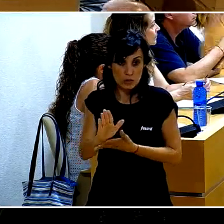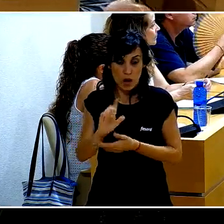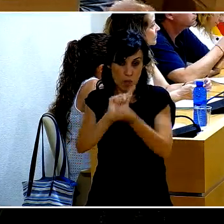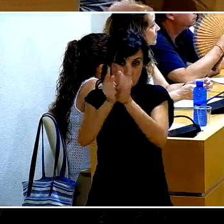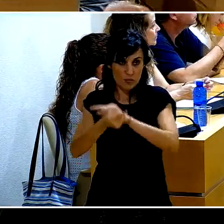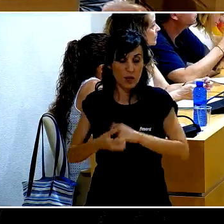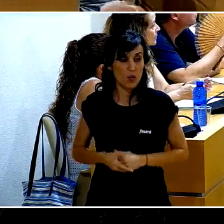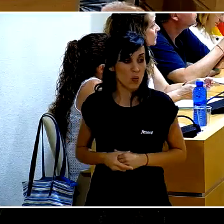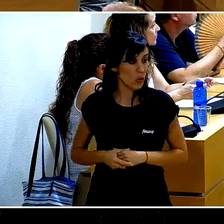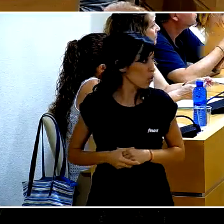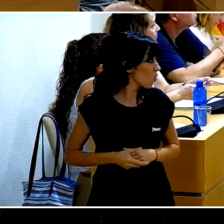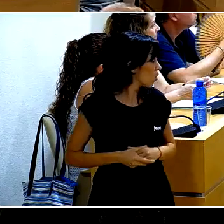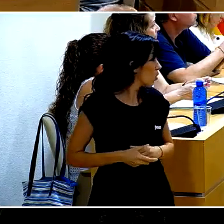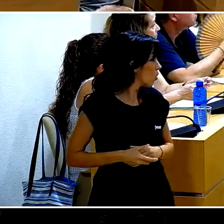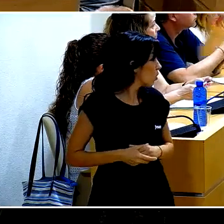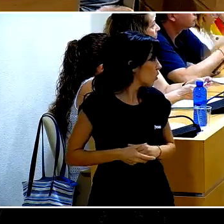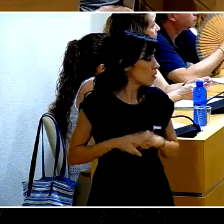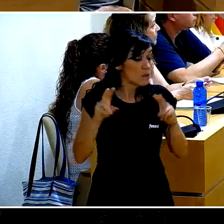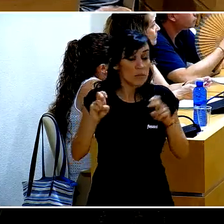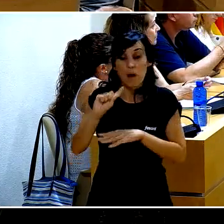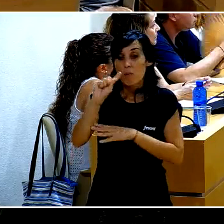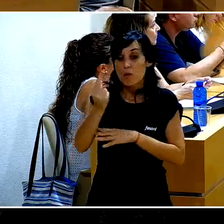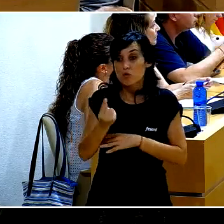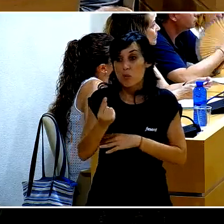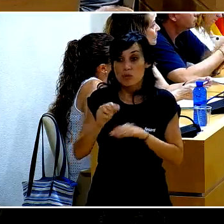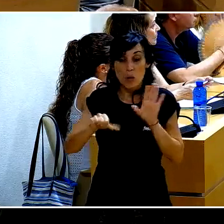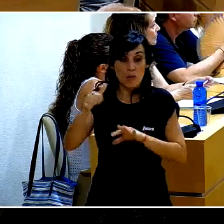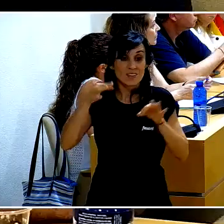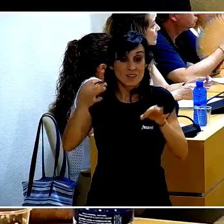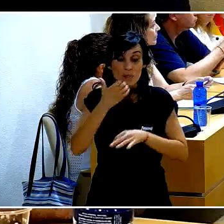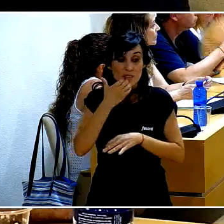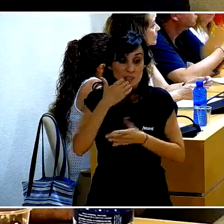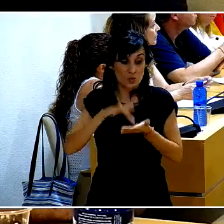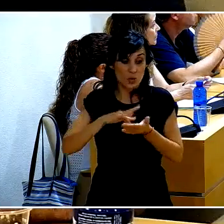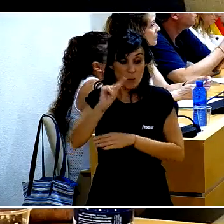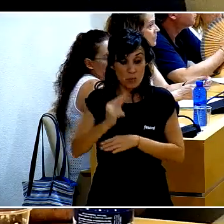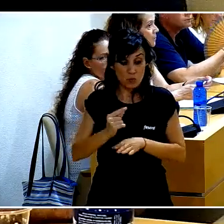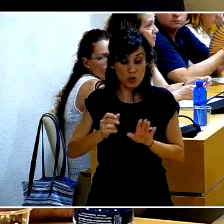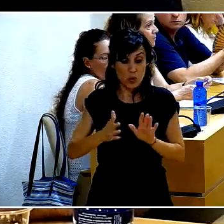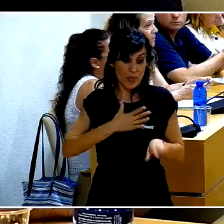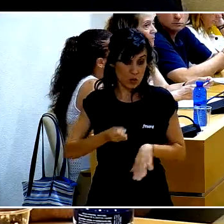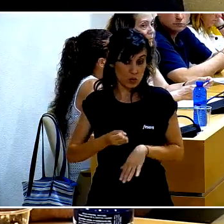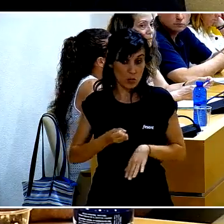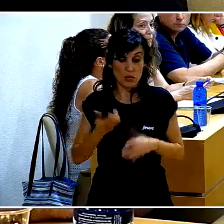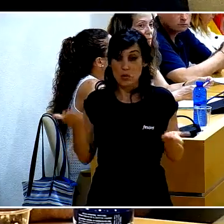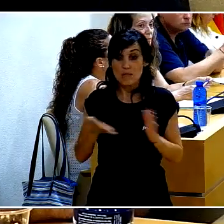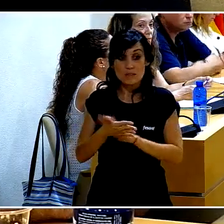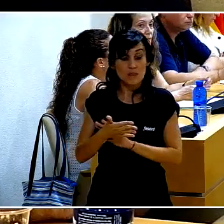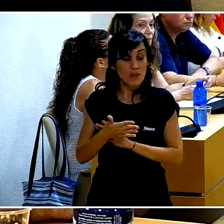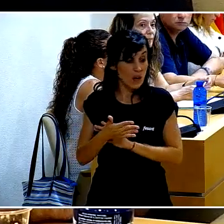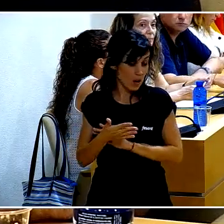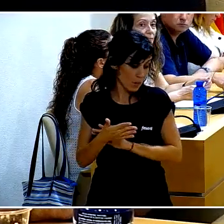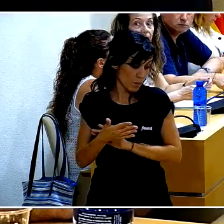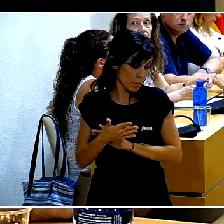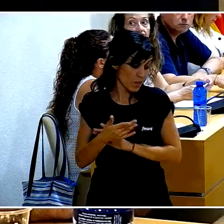modificació. Les bases d'execució del pressupost s'aproven sempre quan aprovem el pressupost de l'Ajuntament. En definitiva, es descriuen